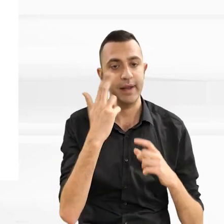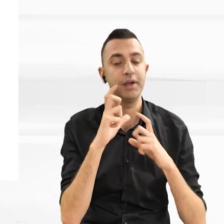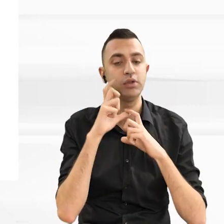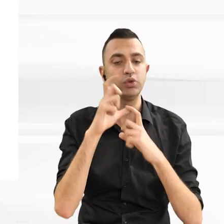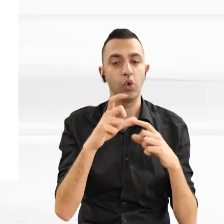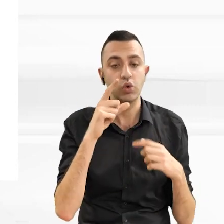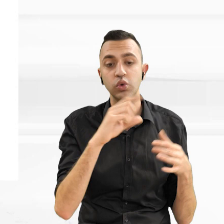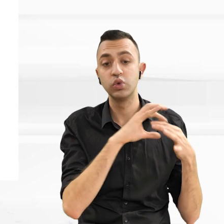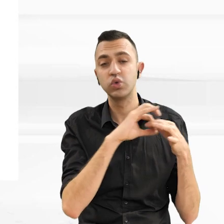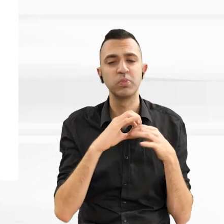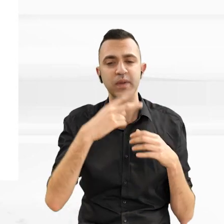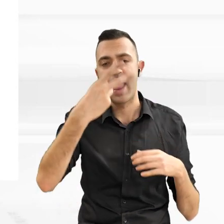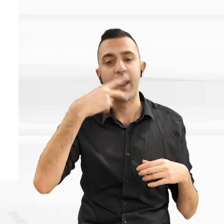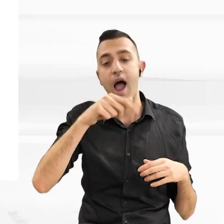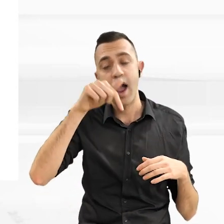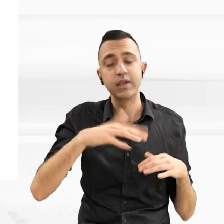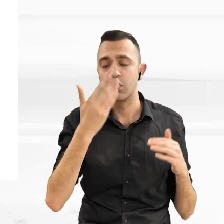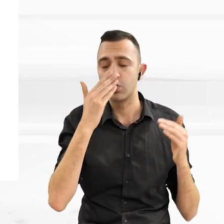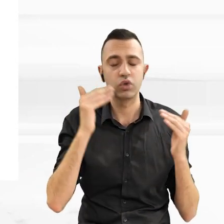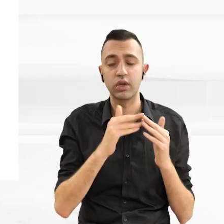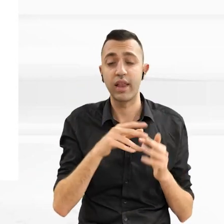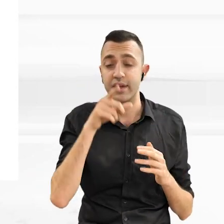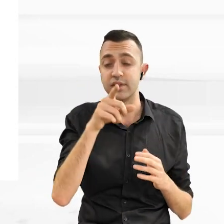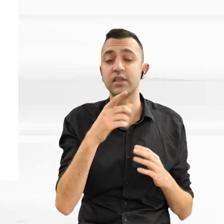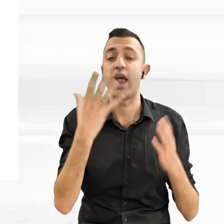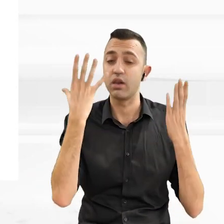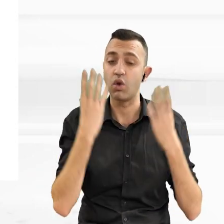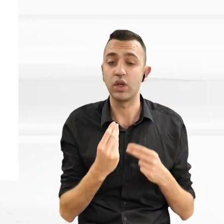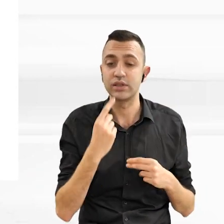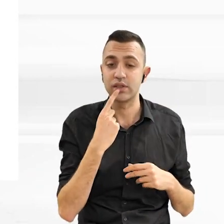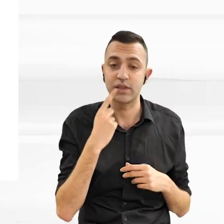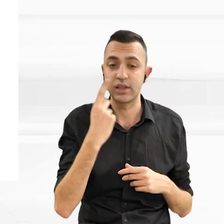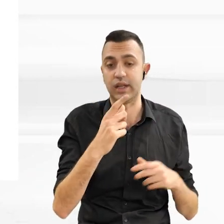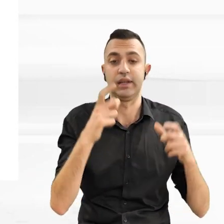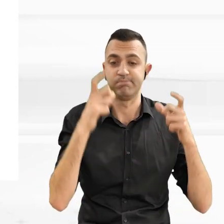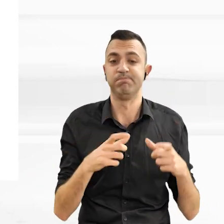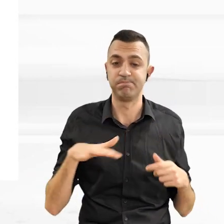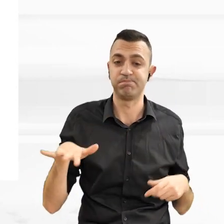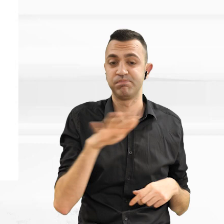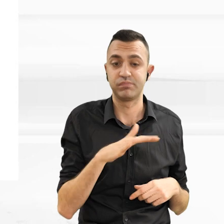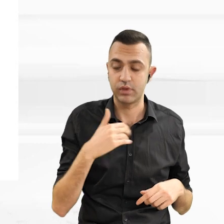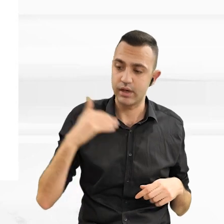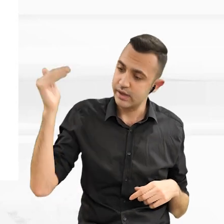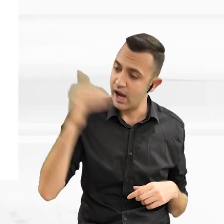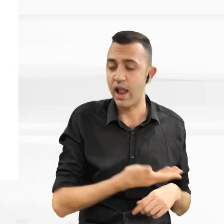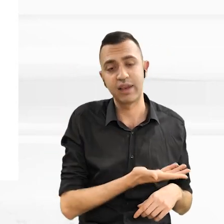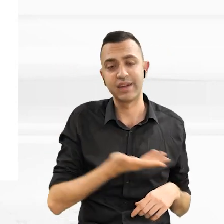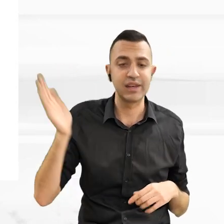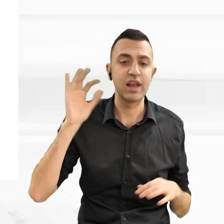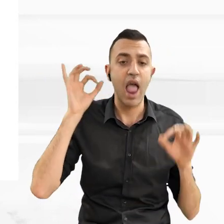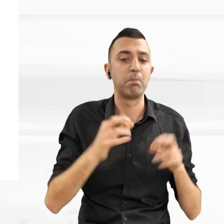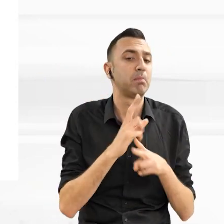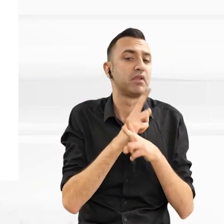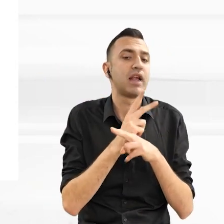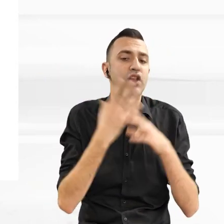beyit için aşağıdakilerden hangisi söylenemez Sen Olasan büyüyen bir asılı pay neler Gelene gidene eğlen